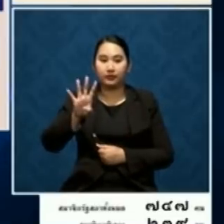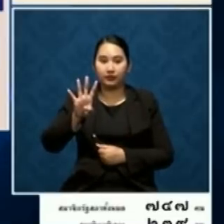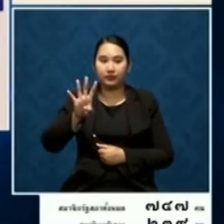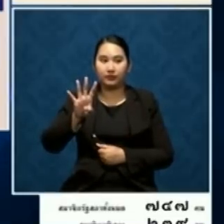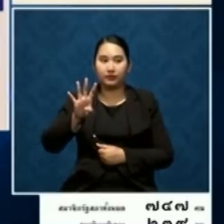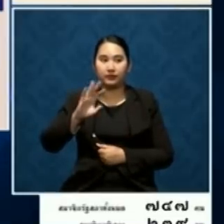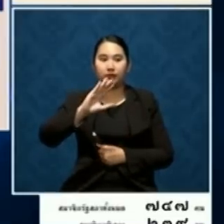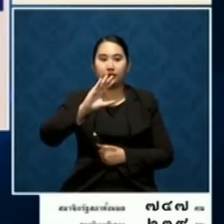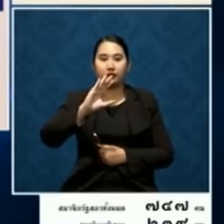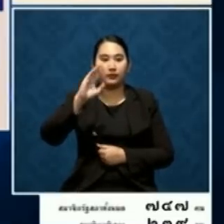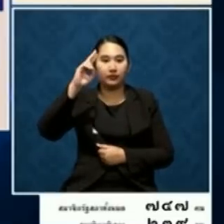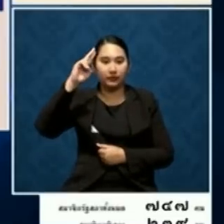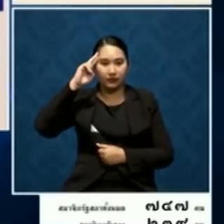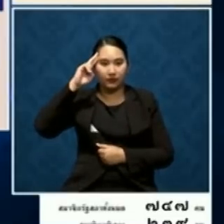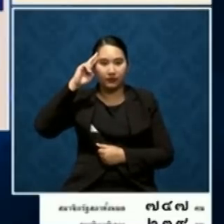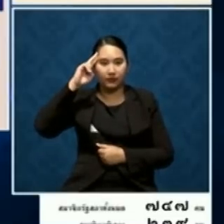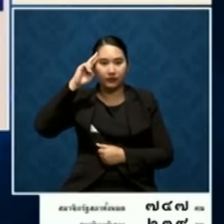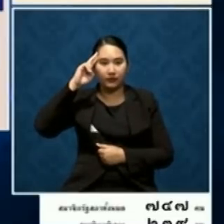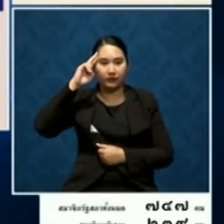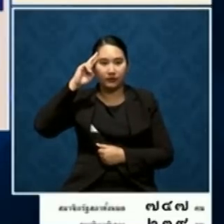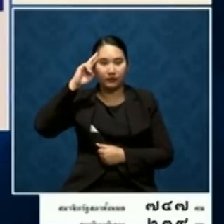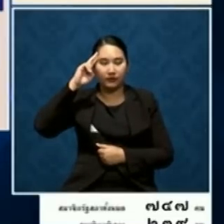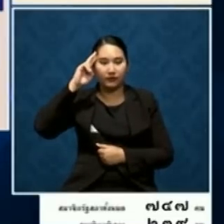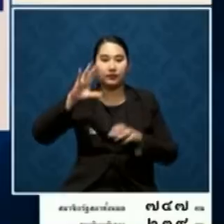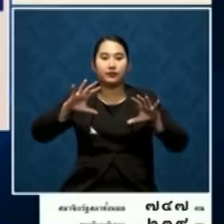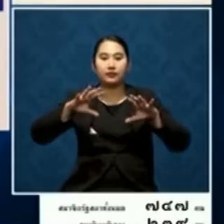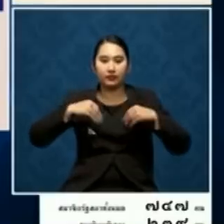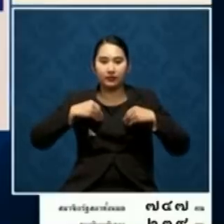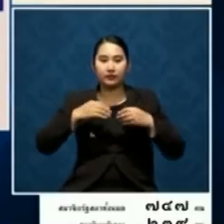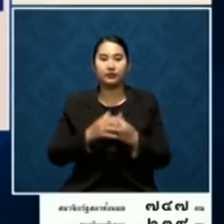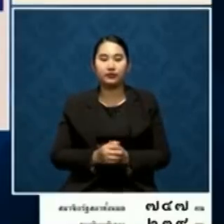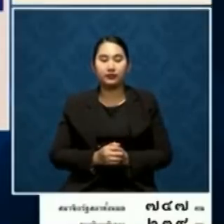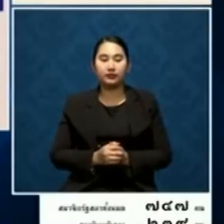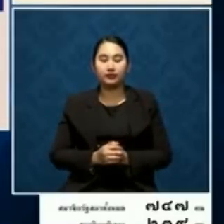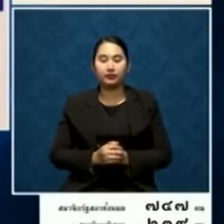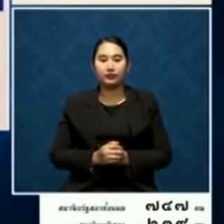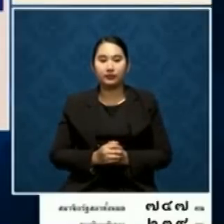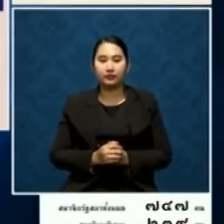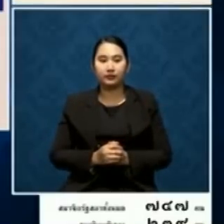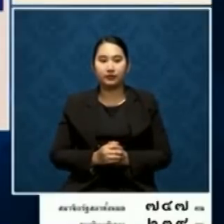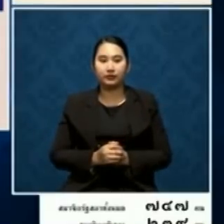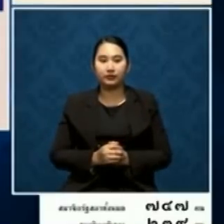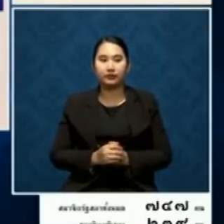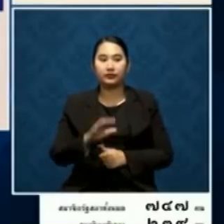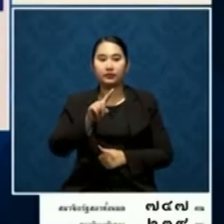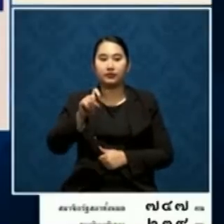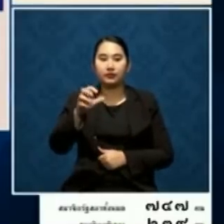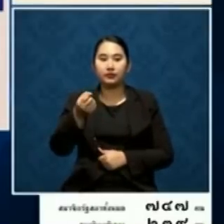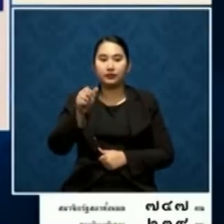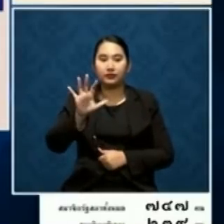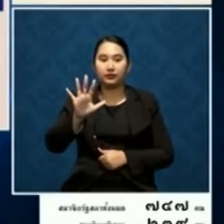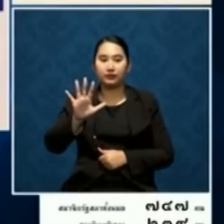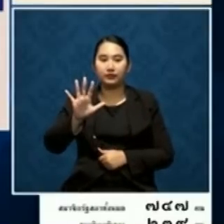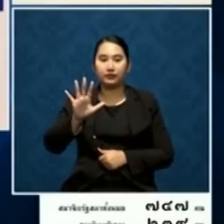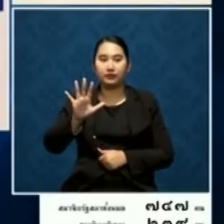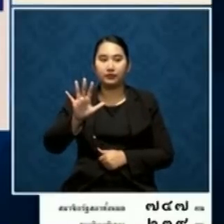ดอีกสักประมาณ40ที่เราต้องการนะครับที่หมายถึงว่าทางฝั่งเพื่อไทยต้องการแต่ว่ามีโอกาสจะพลิกอีกไหมครับเผื่อไว้เพราะว่าอ้าวที่